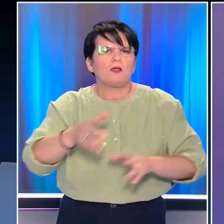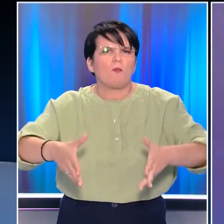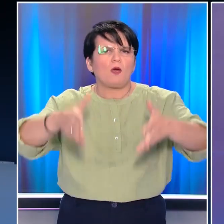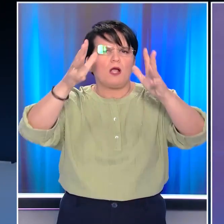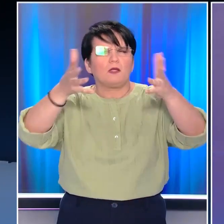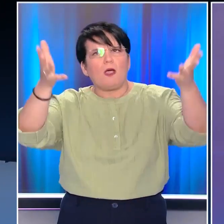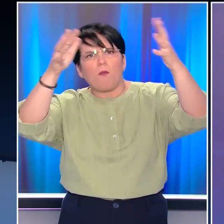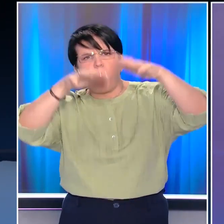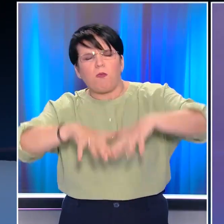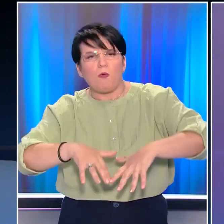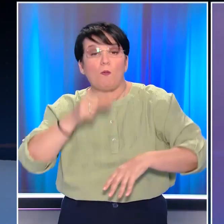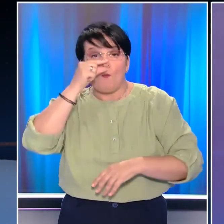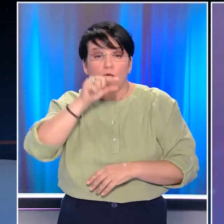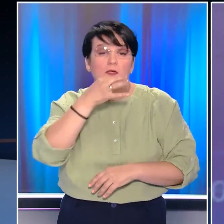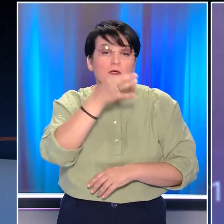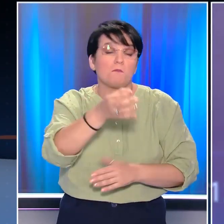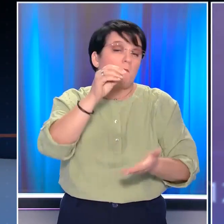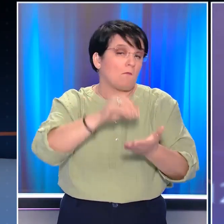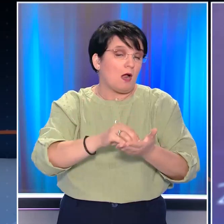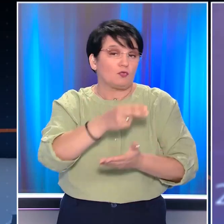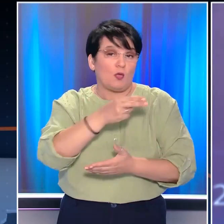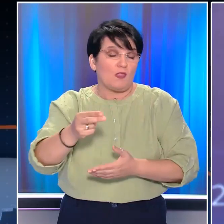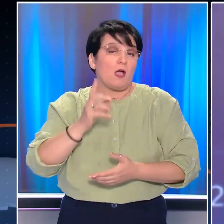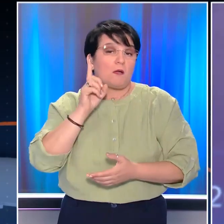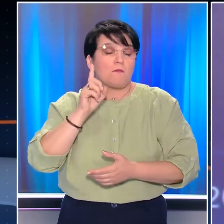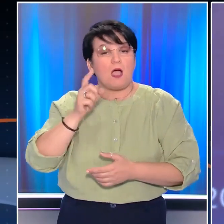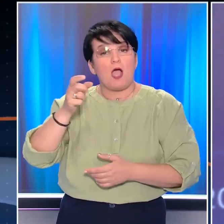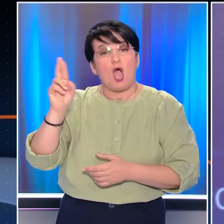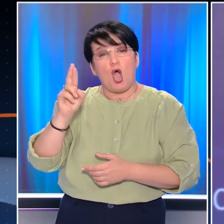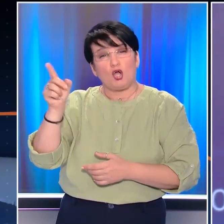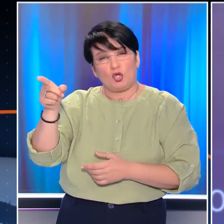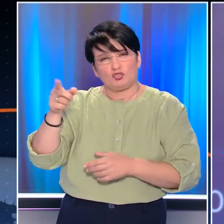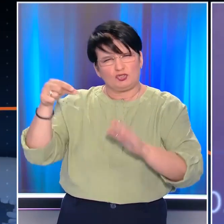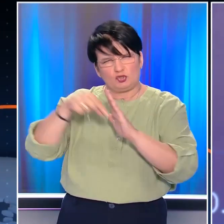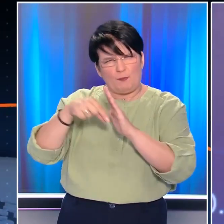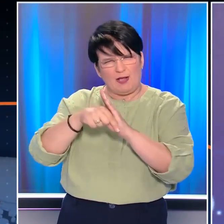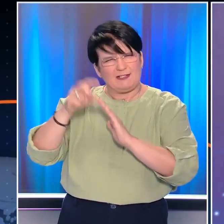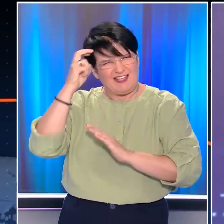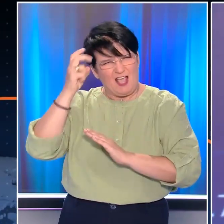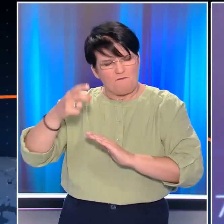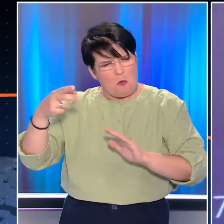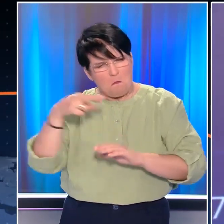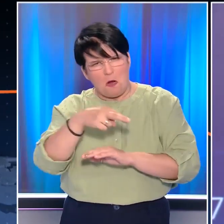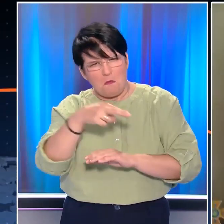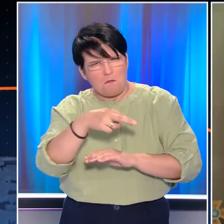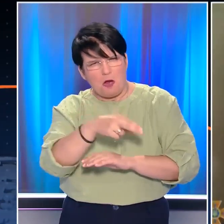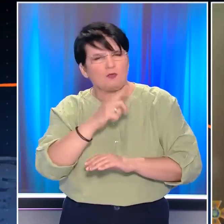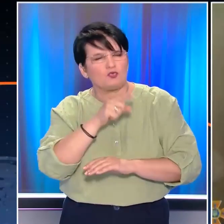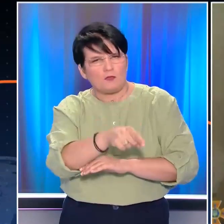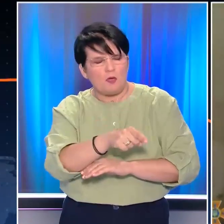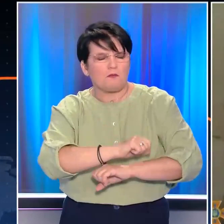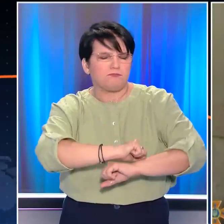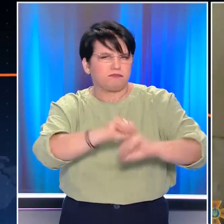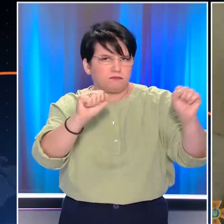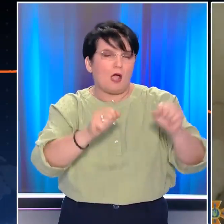ίδια ώρα ο Βλαντιμίρ Πούτιν κάνει λόγο και πάλι για γενοκτονία του ρωσόφωνου πληθυσμού στον Ντομπάς από την κυβέρνηση του Κιέβου.